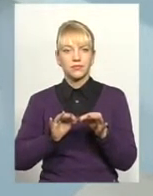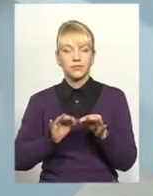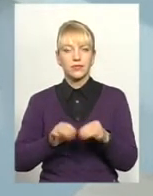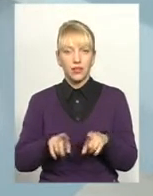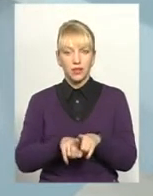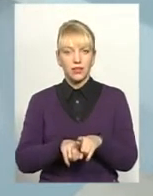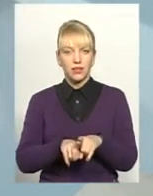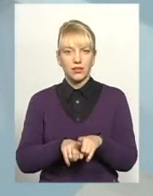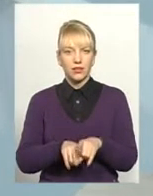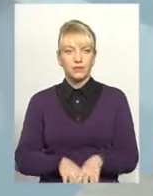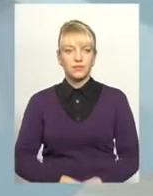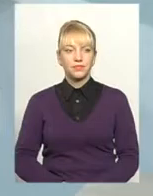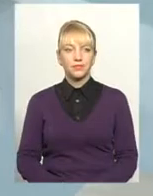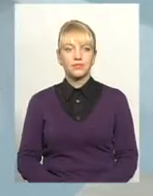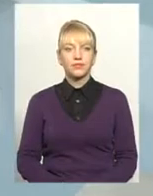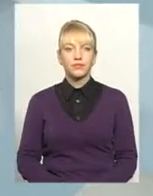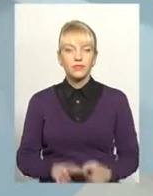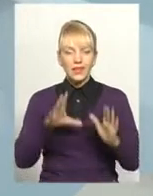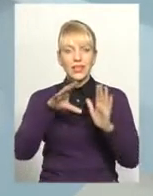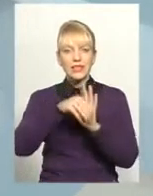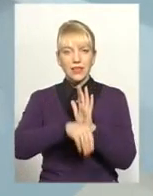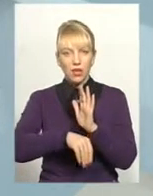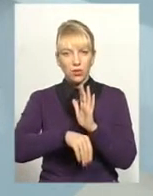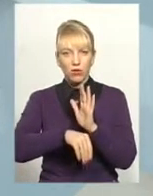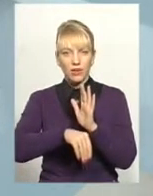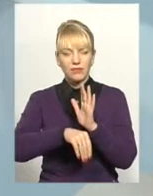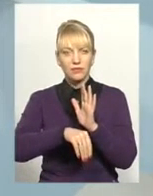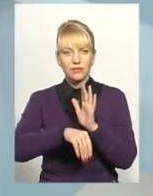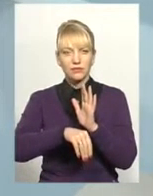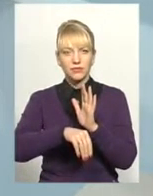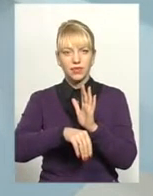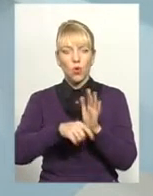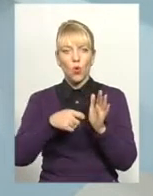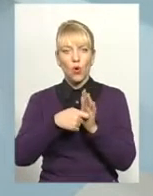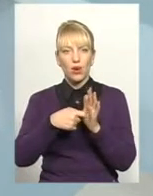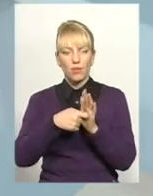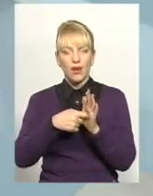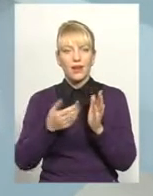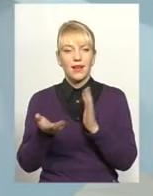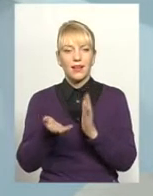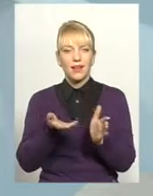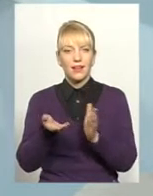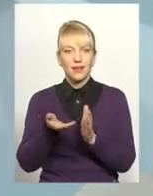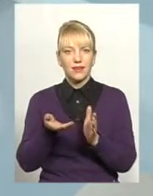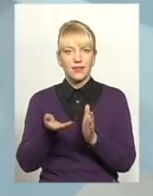такий, ну, складово, значить, в кормах,